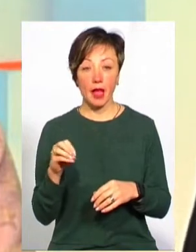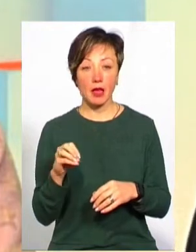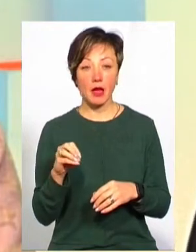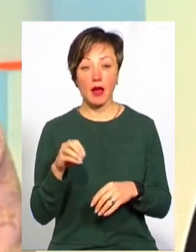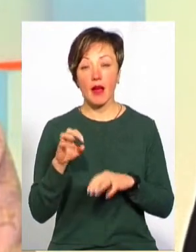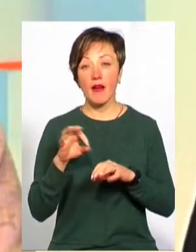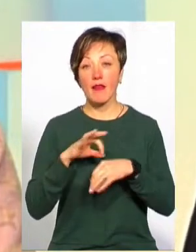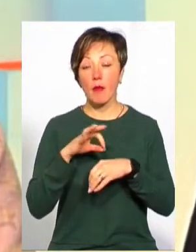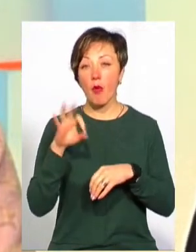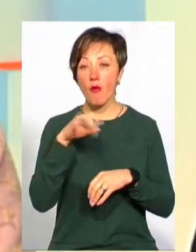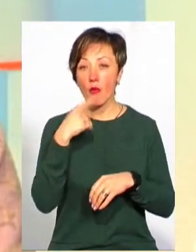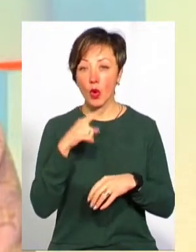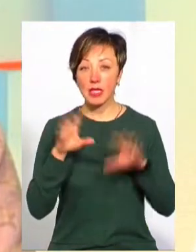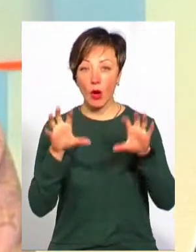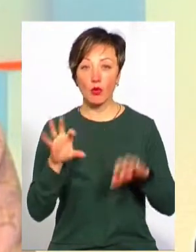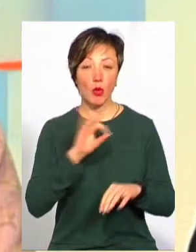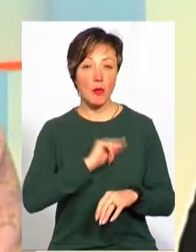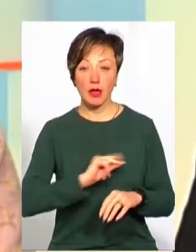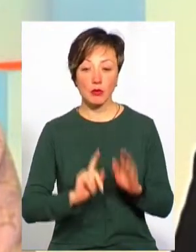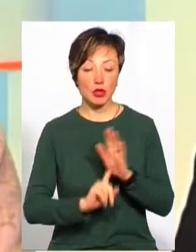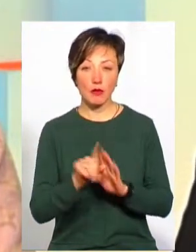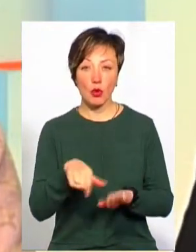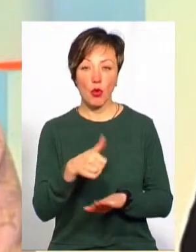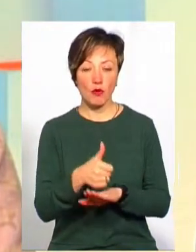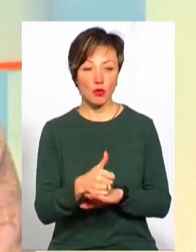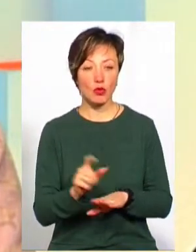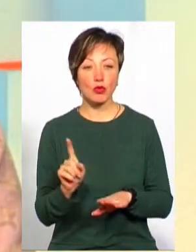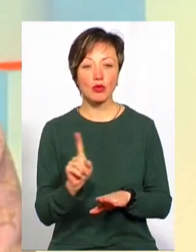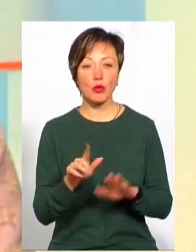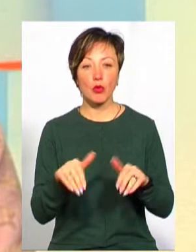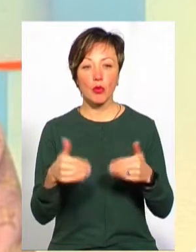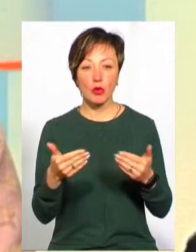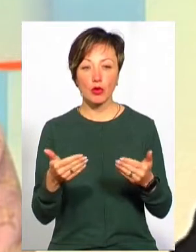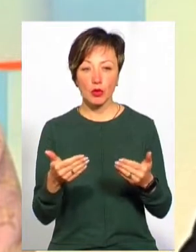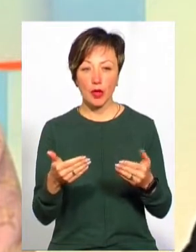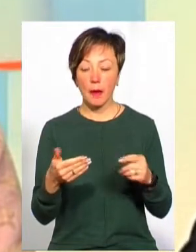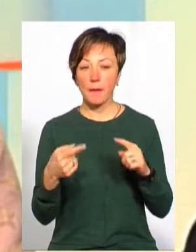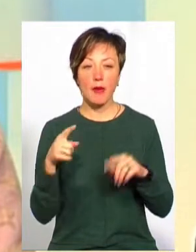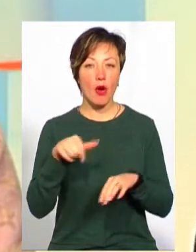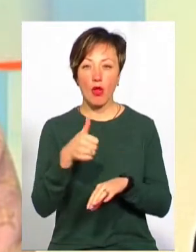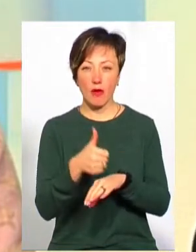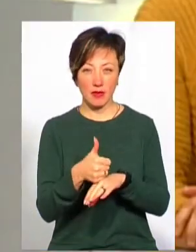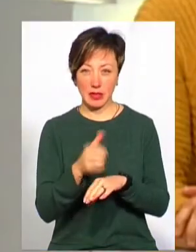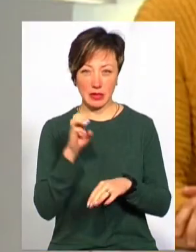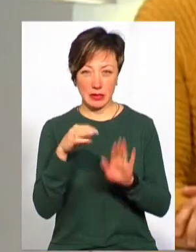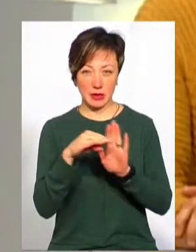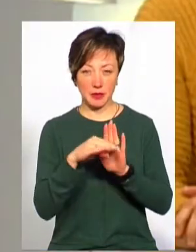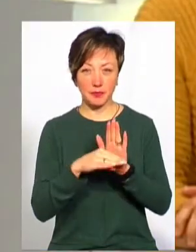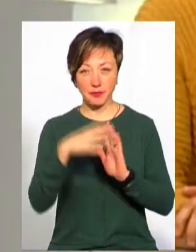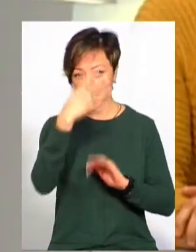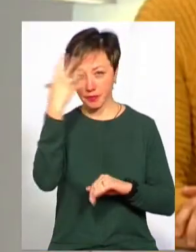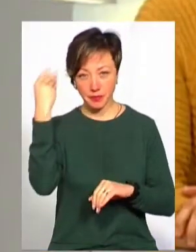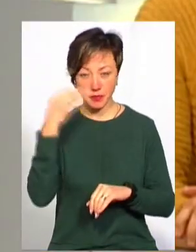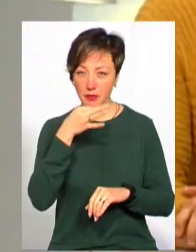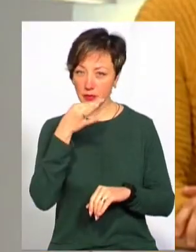ведучи мову про закон про працю, він не почав з головного. А що ж пропонують вони? Перші, самі головні статті. Він